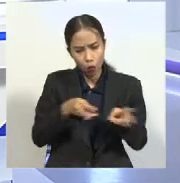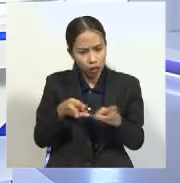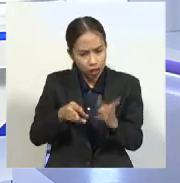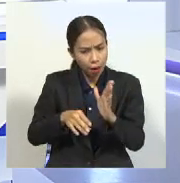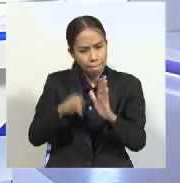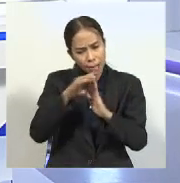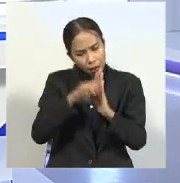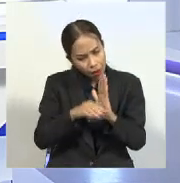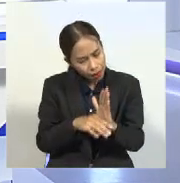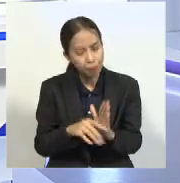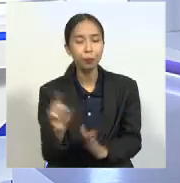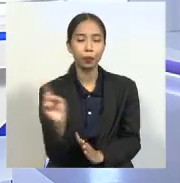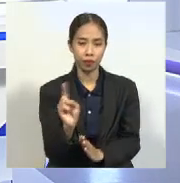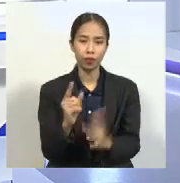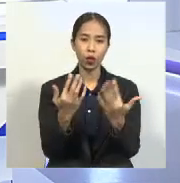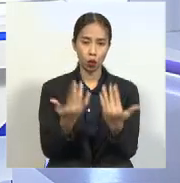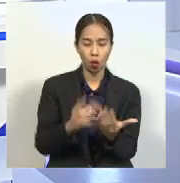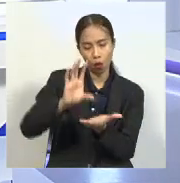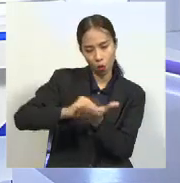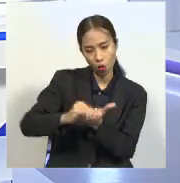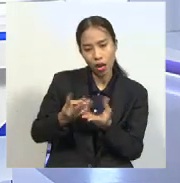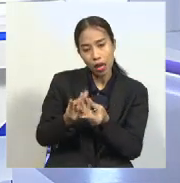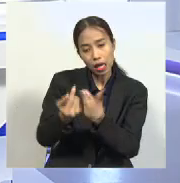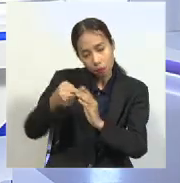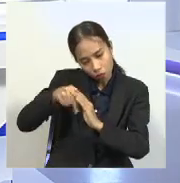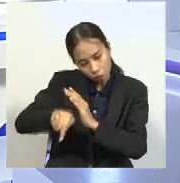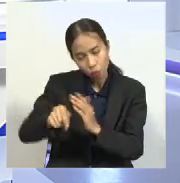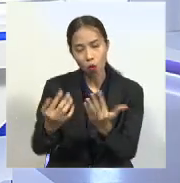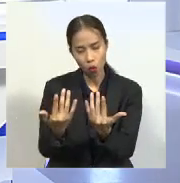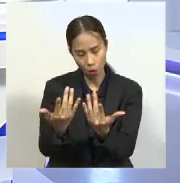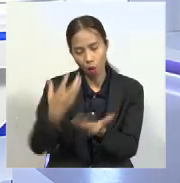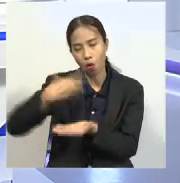คลียร์ในส่วนของพื้นที่เนี่ยจะเป็นอย่างไรเดี๋ยวข้อมูลในรายละเอียดจะต้องติดตามกันอีกครั้งหนึ่งนะครับ